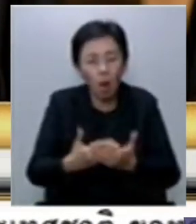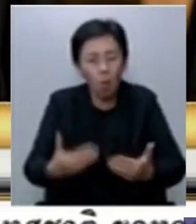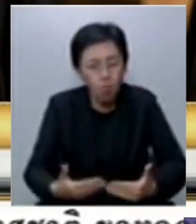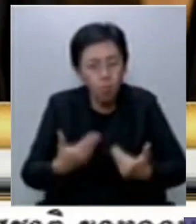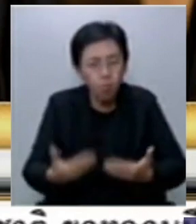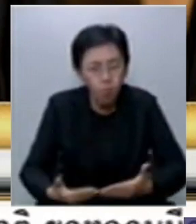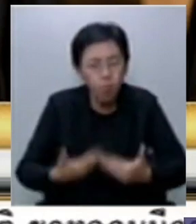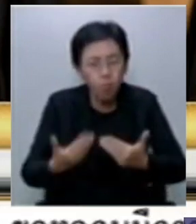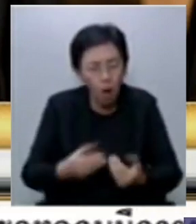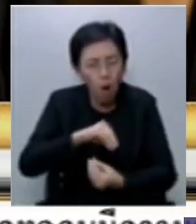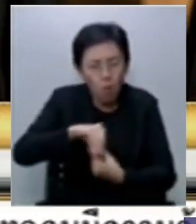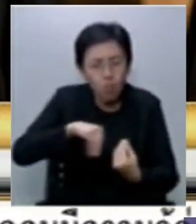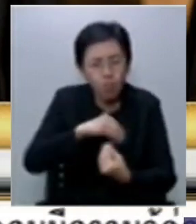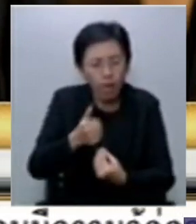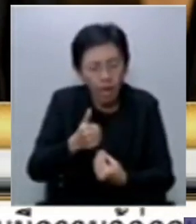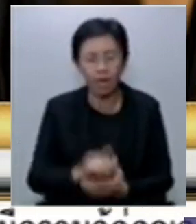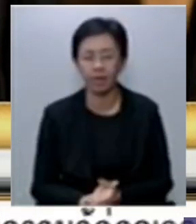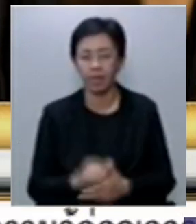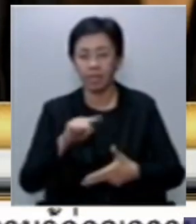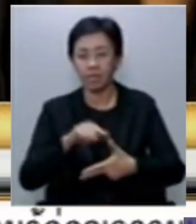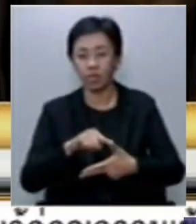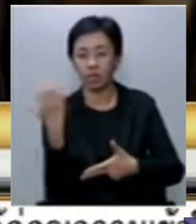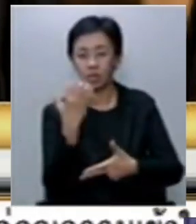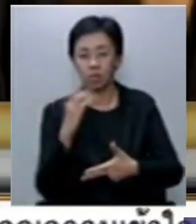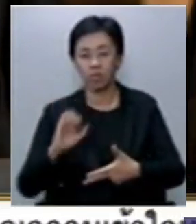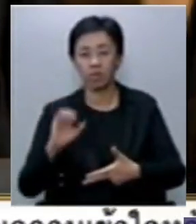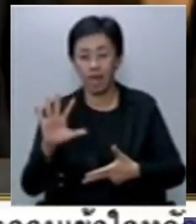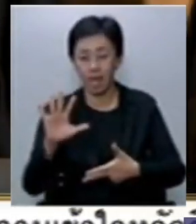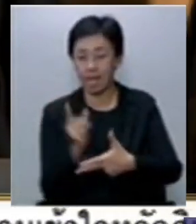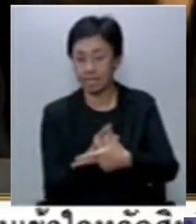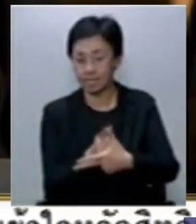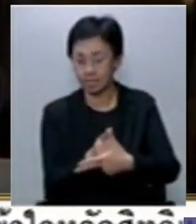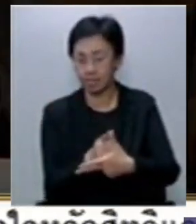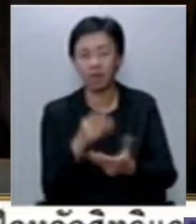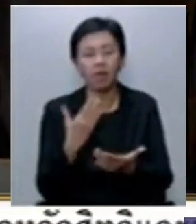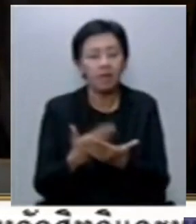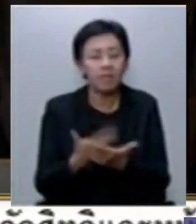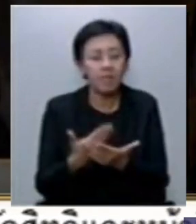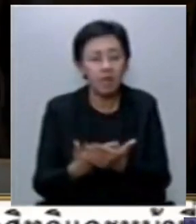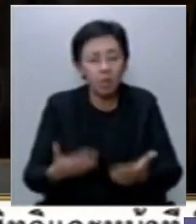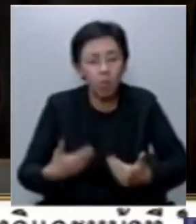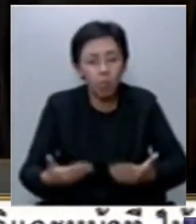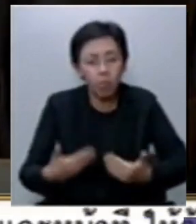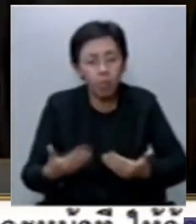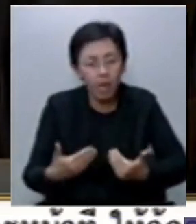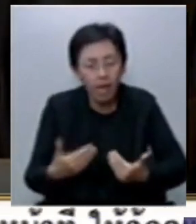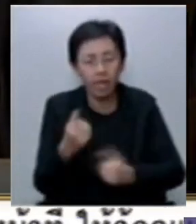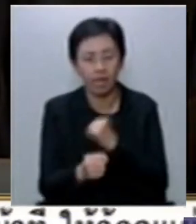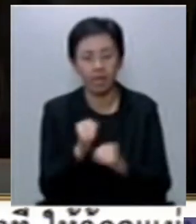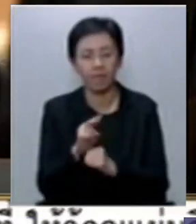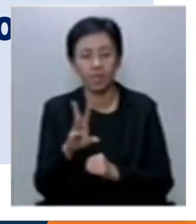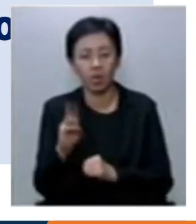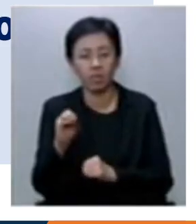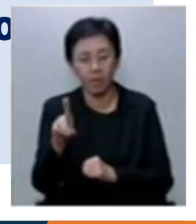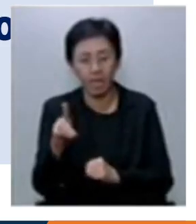ได้แน่นอนเฉพาะนะครับสถานีวิทยุโทรทัศน์กองทัพบกช่อง5เนี่ยจะมีรายได้นะครับในปี2561เนี่ยจ